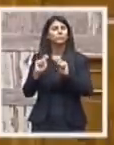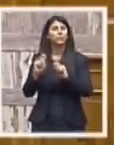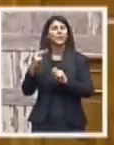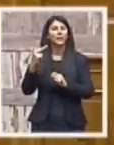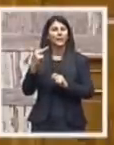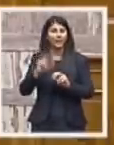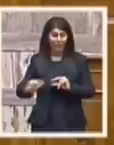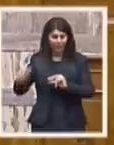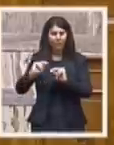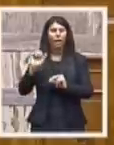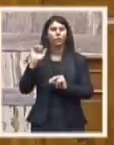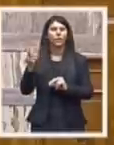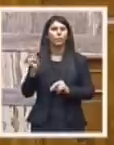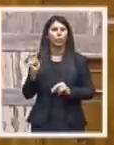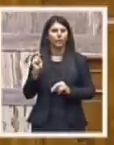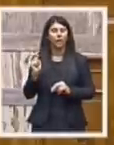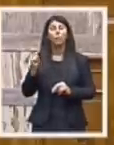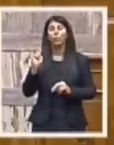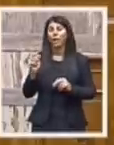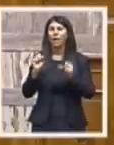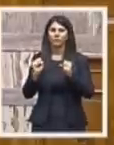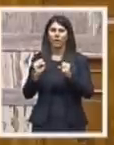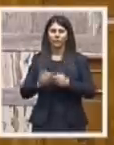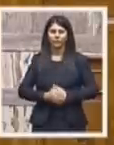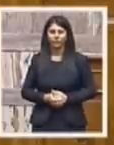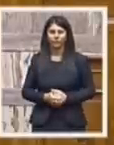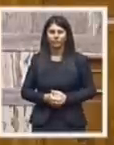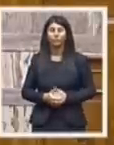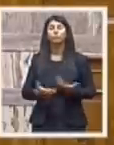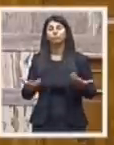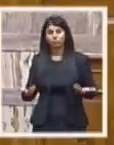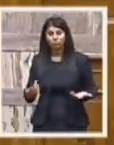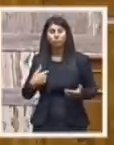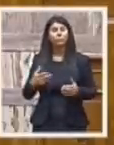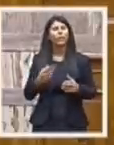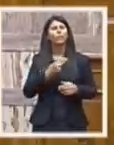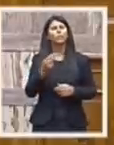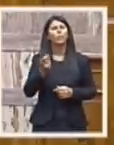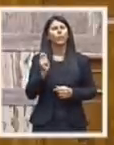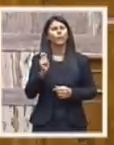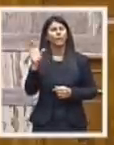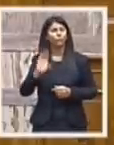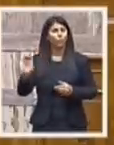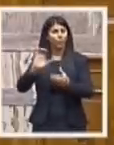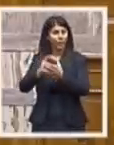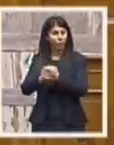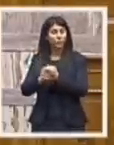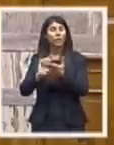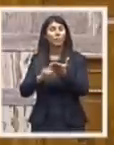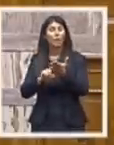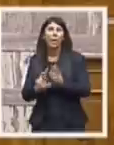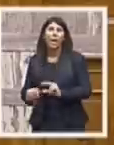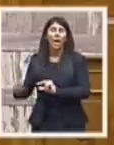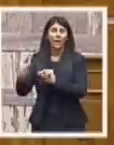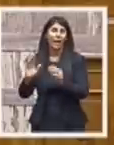Κοινή Εξωτερική Πολιτική και Πολιτικής Ασφάλειας. Σε επίπεδο πολιτικής, η Ευρωπαϊκή Ένωση θα πρέπει να έχει μια ενιαία